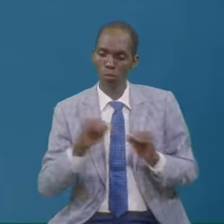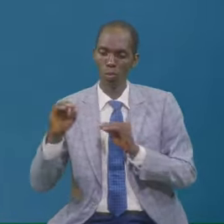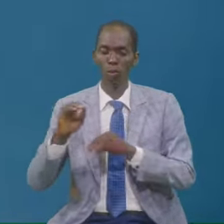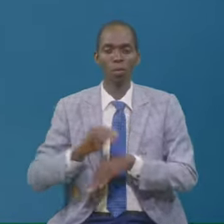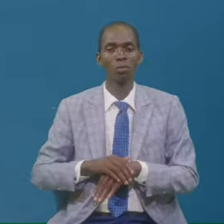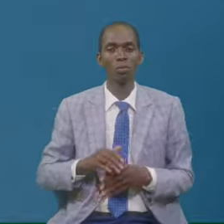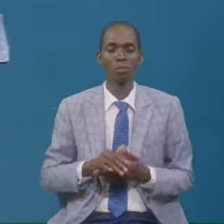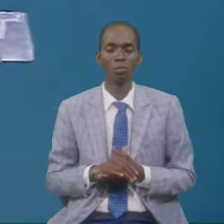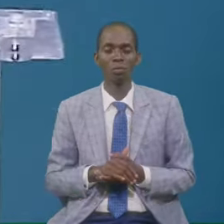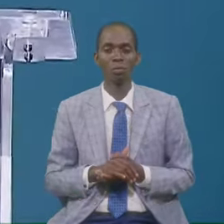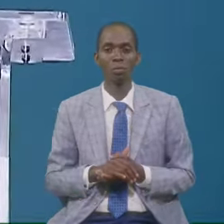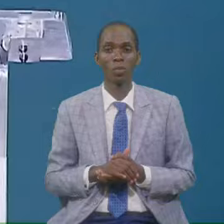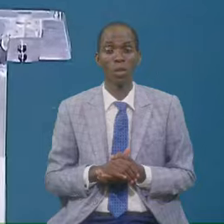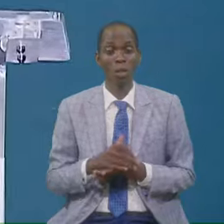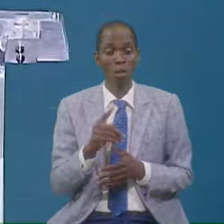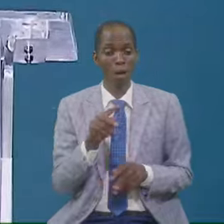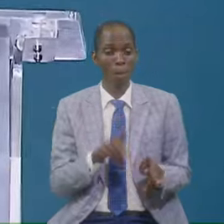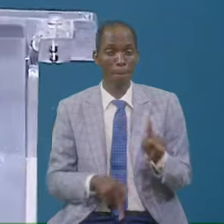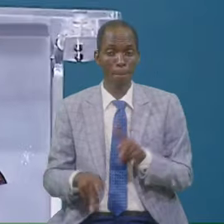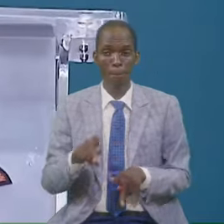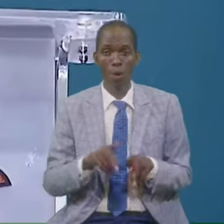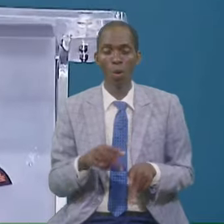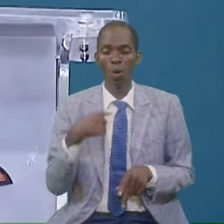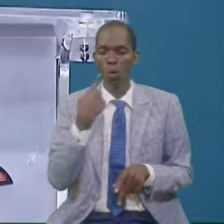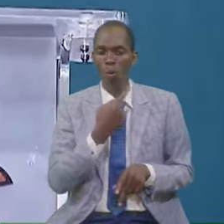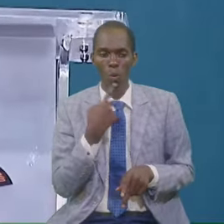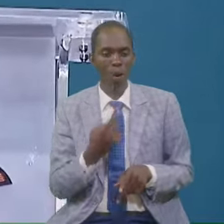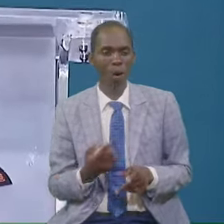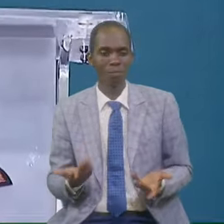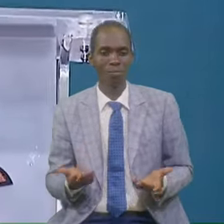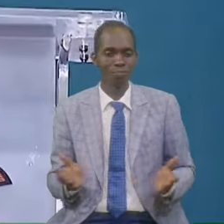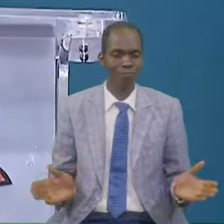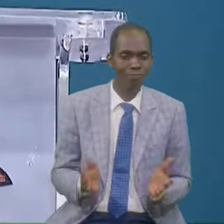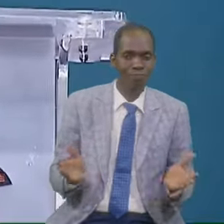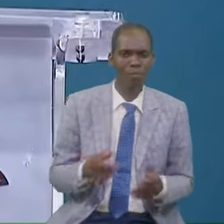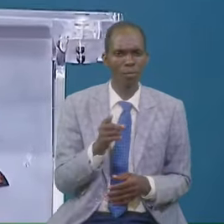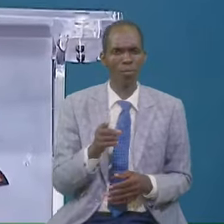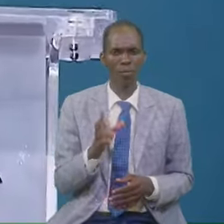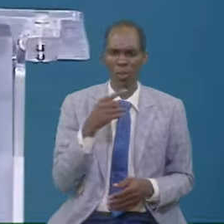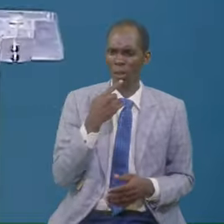దాటించలేడు. The people who lift you up, who says, what are they saying about